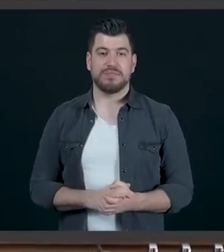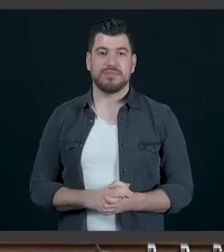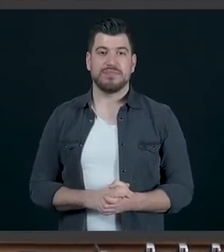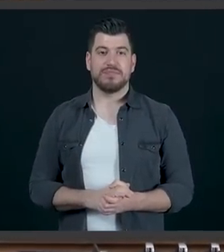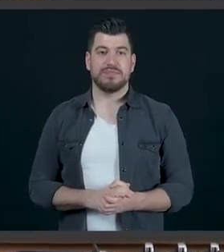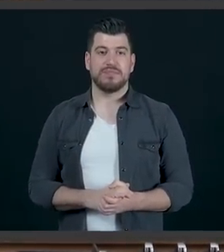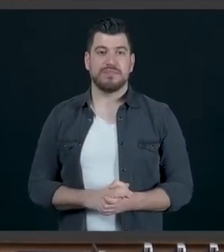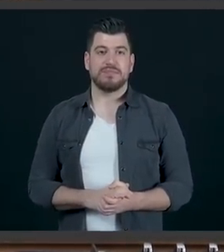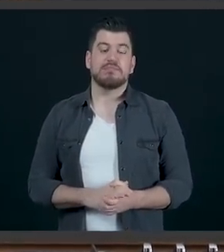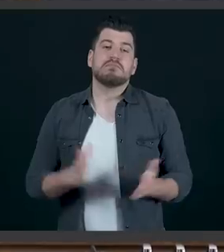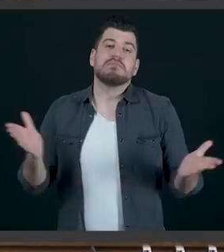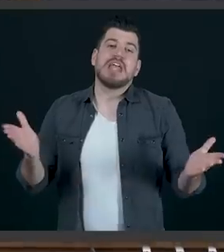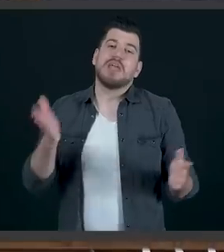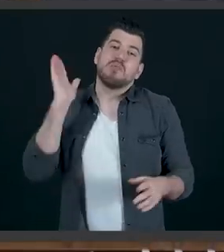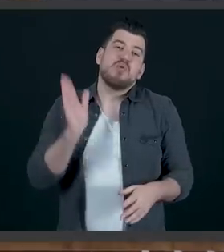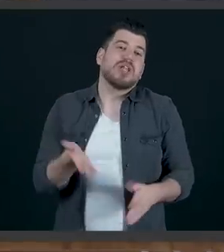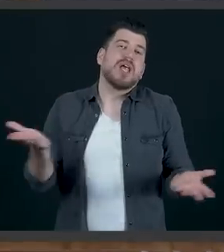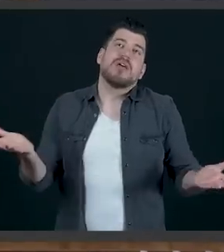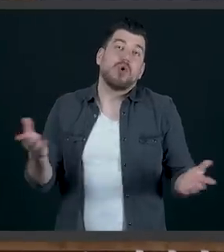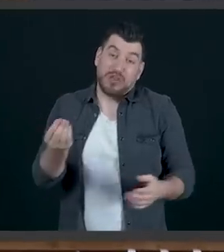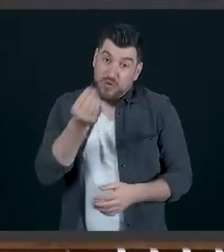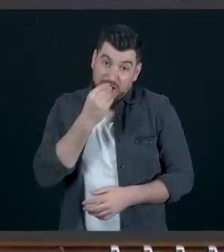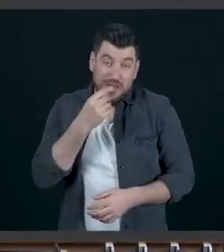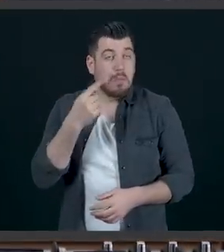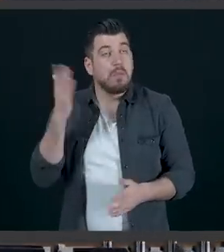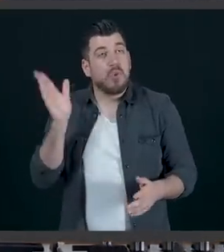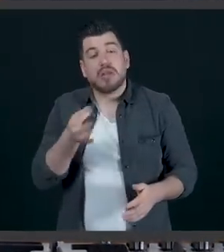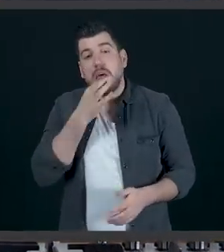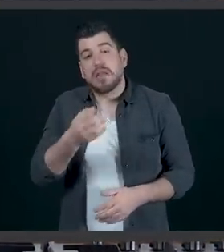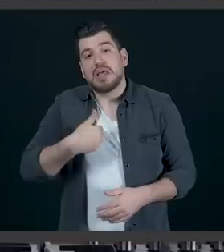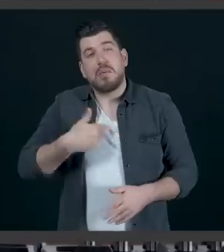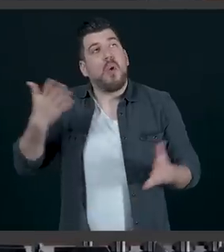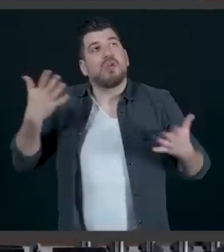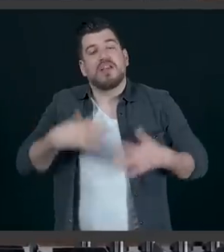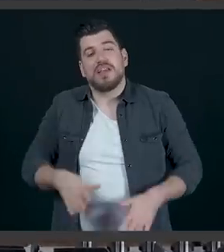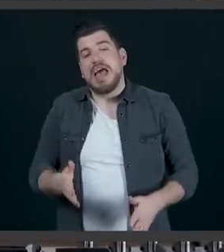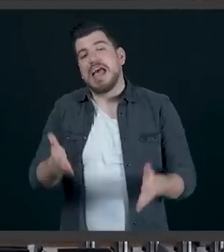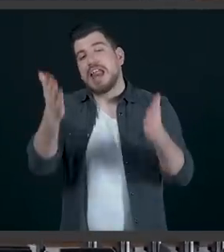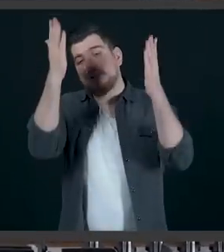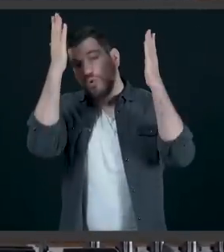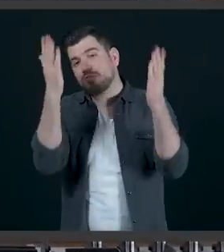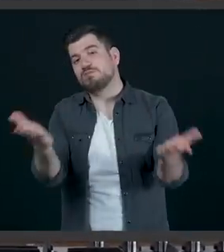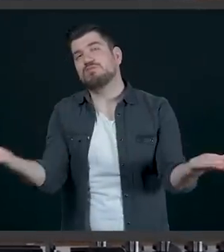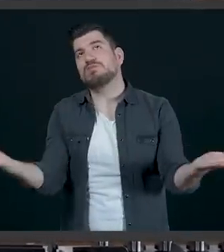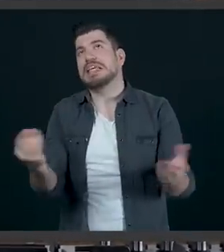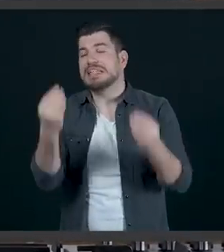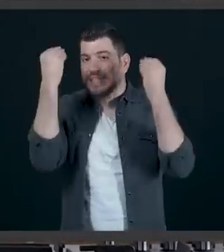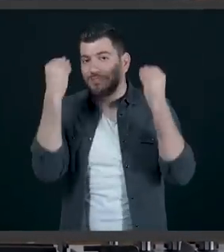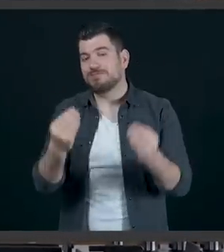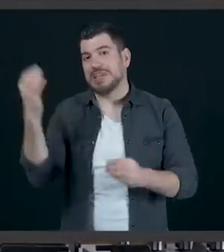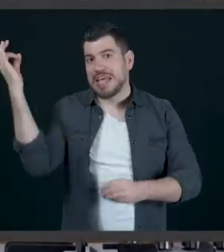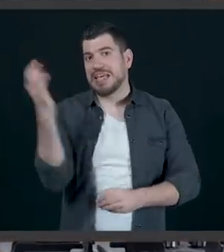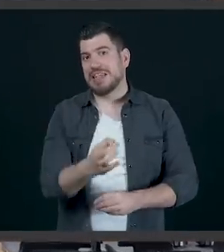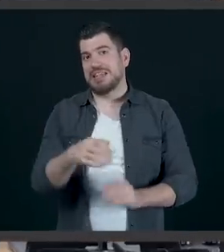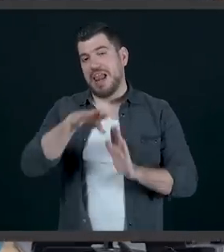Εκείνη τη στιγμή μπορείτε να πείτε ό,τι θέλετε για μένα. Μπορείτε να πείτε τον, τι ωραία συνταγή που